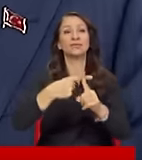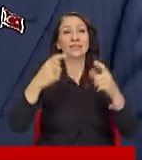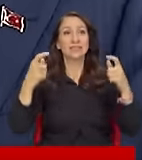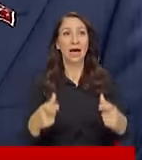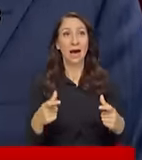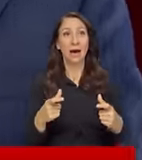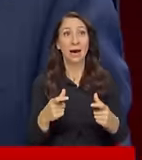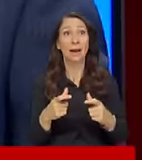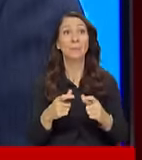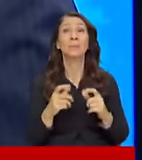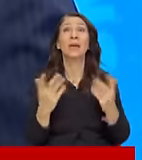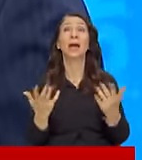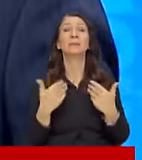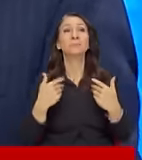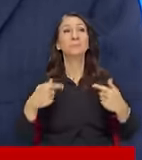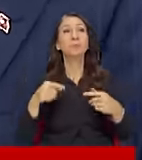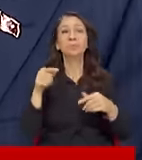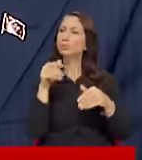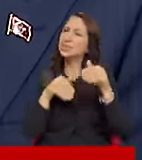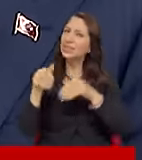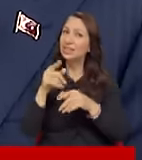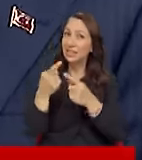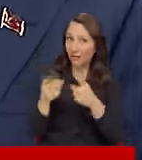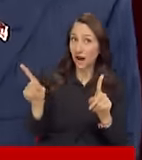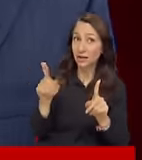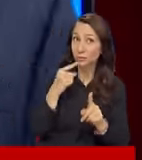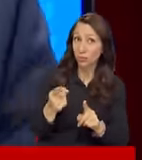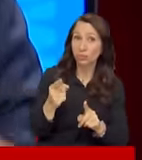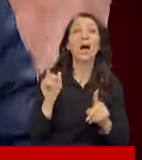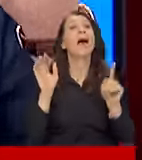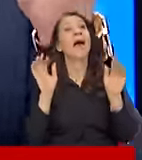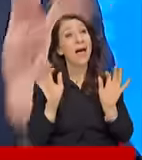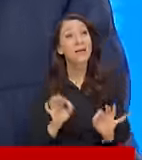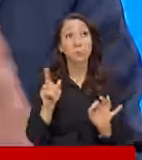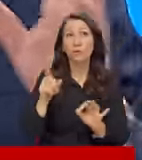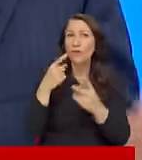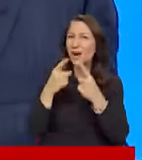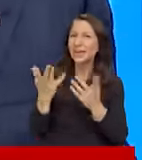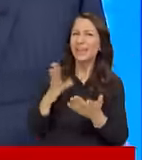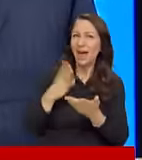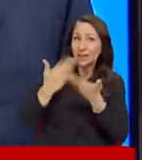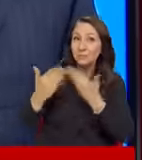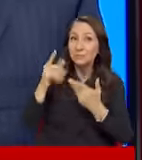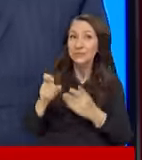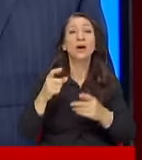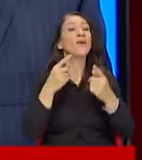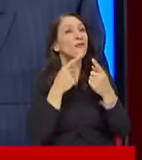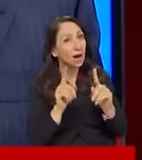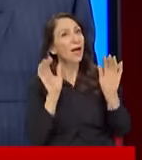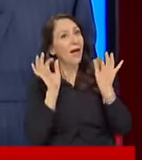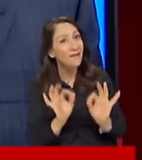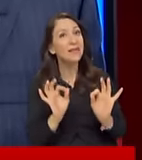saha. Yani biz... Ve bu seçim diğerlerinden farklı diyorsunuz. Evet. Yani onun farkını da bir anlatır mısınız? Yani farklı.